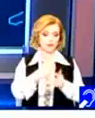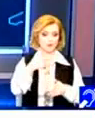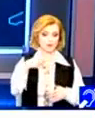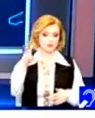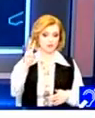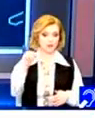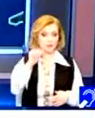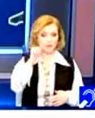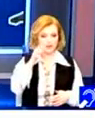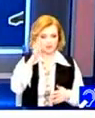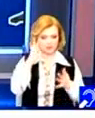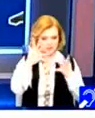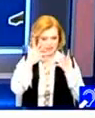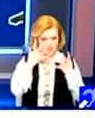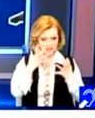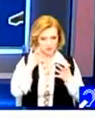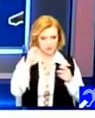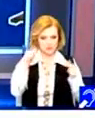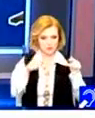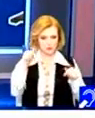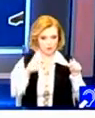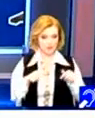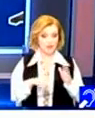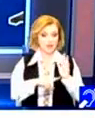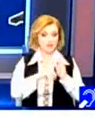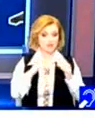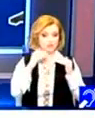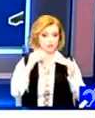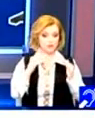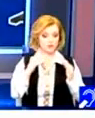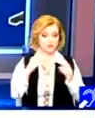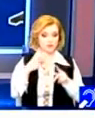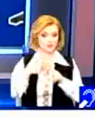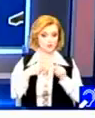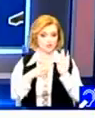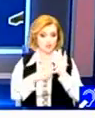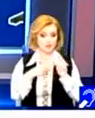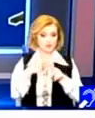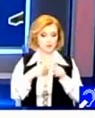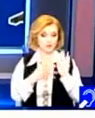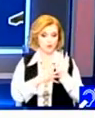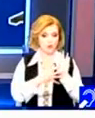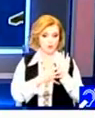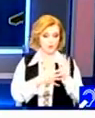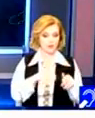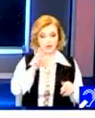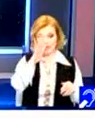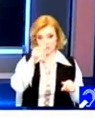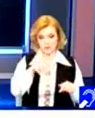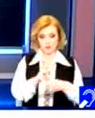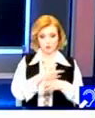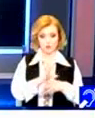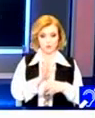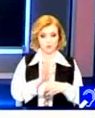Mâine vremea va fi închisă, cu șanse mici de ploi. Mercurul din termometre va oscila între 7 și 9 grade Celsius. La Chișinău, în